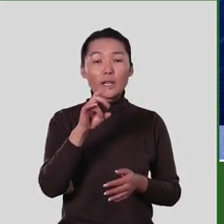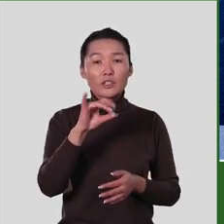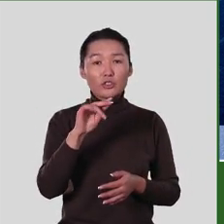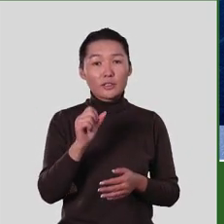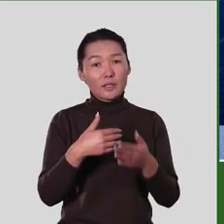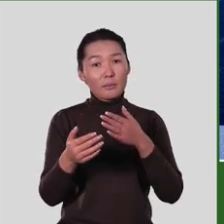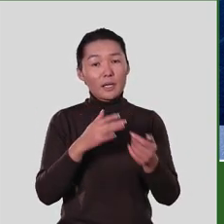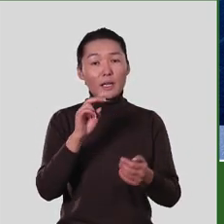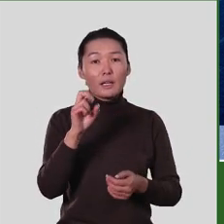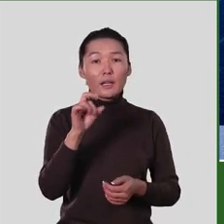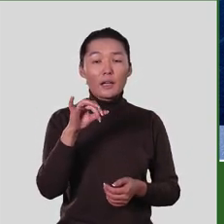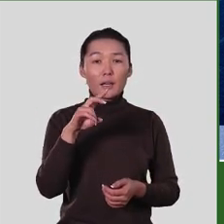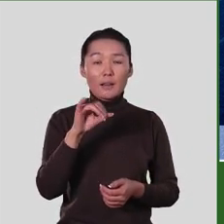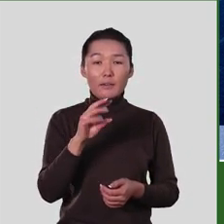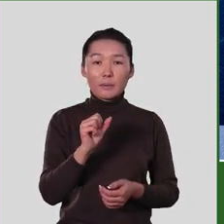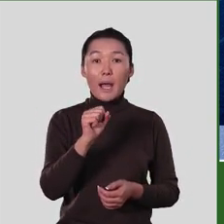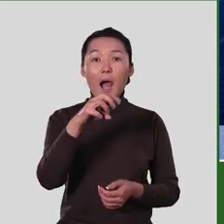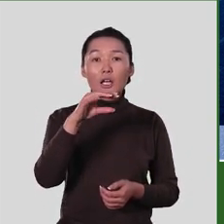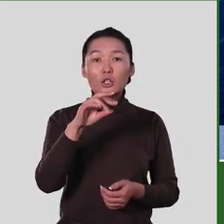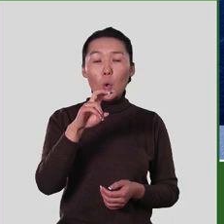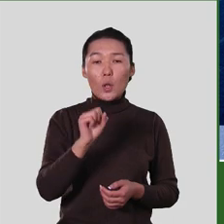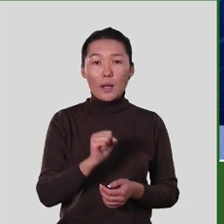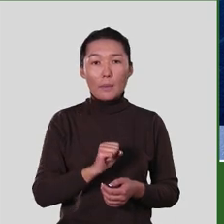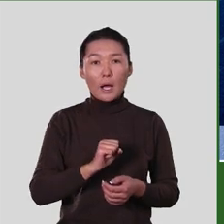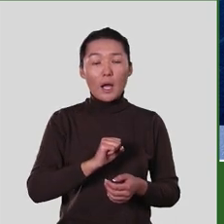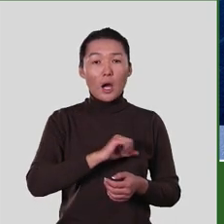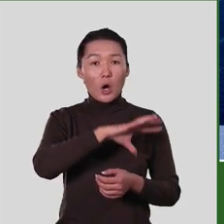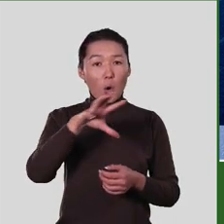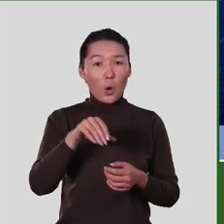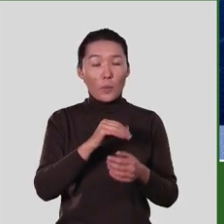коралловым атоллам. Облик природы и